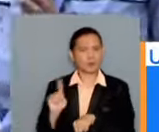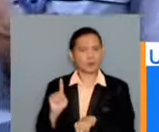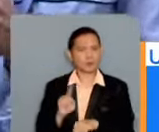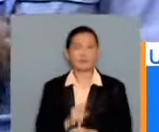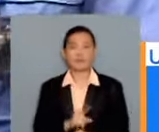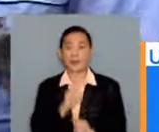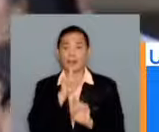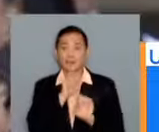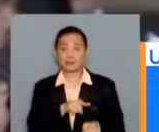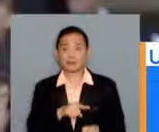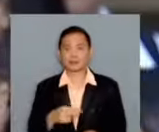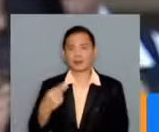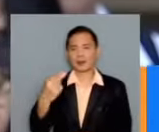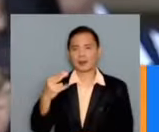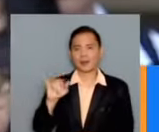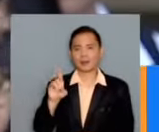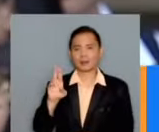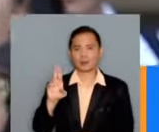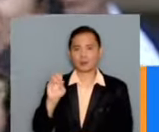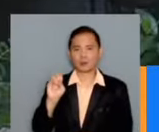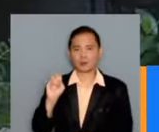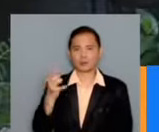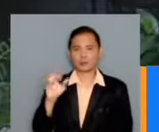Adriel. Good job, Adriel.